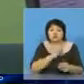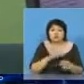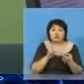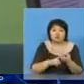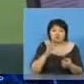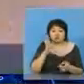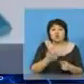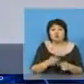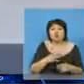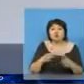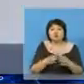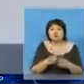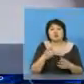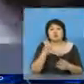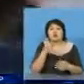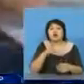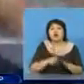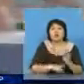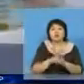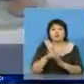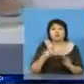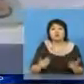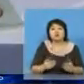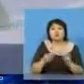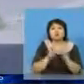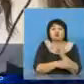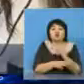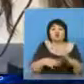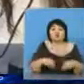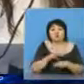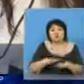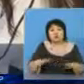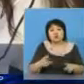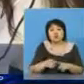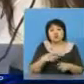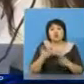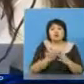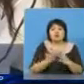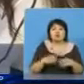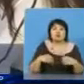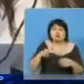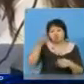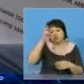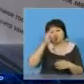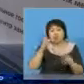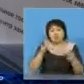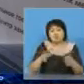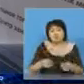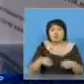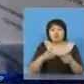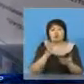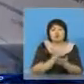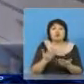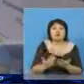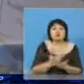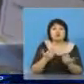байланысты болады. Сондай-ақ, бірінші қаңтардан бастап, тұрмысы төмен отбасы балаларына кепілдендірілген әлеуметтік пакет тағайындалады.